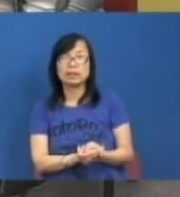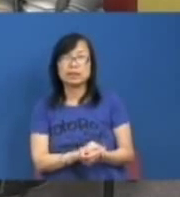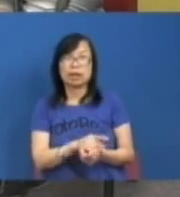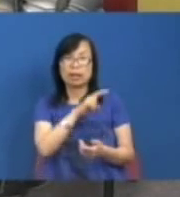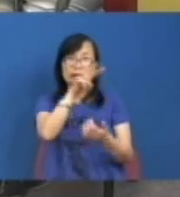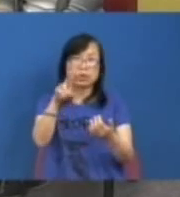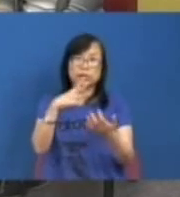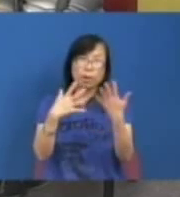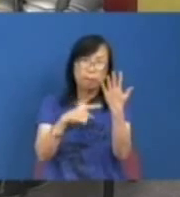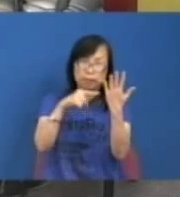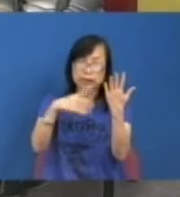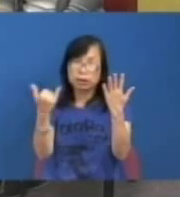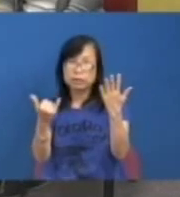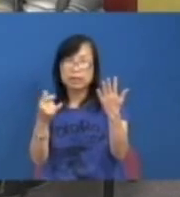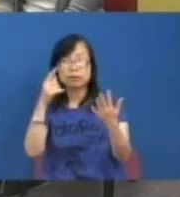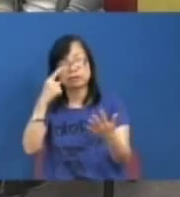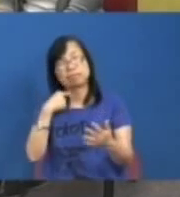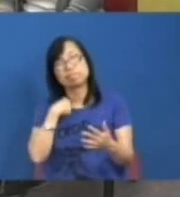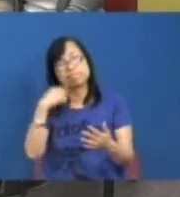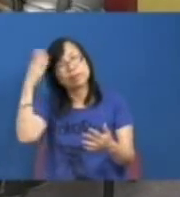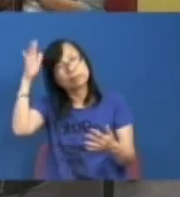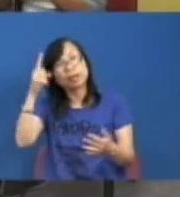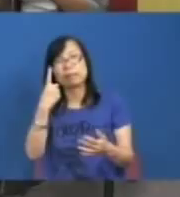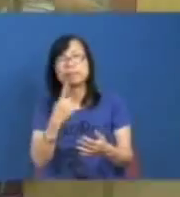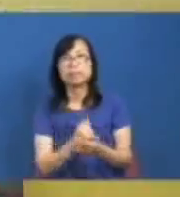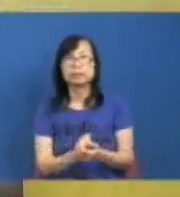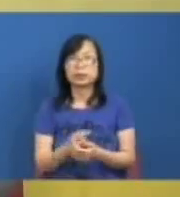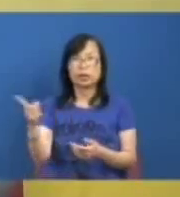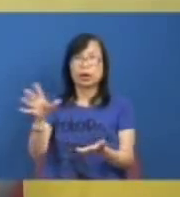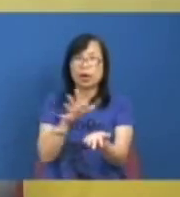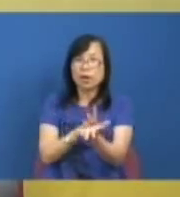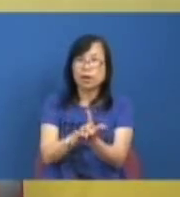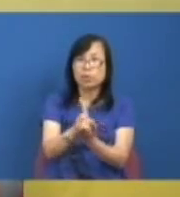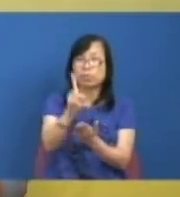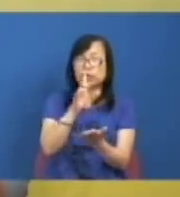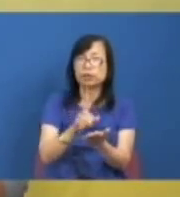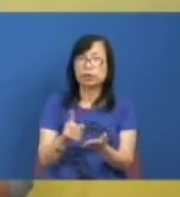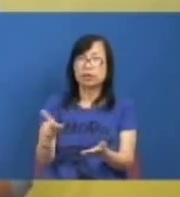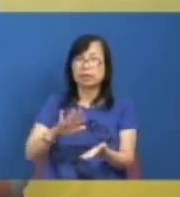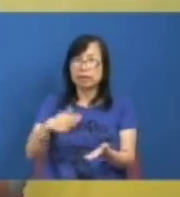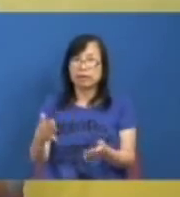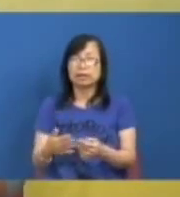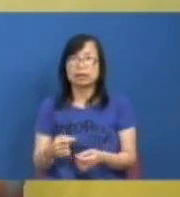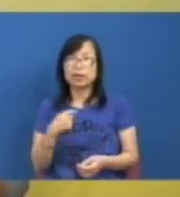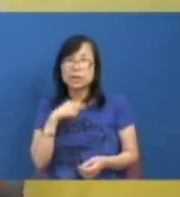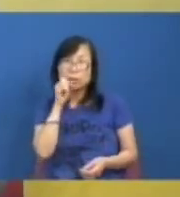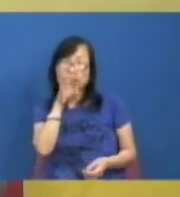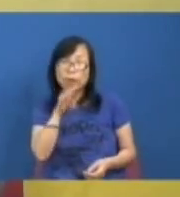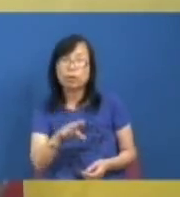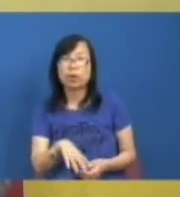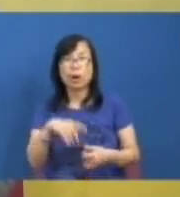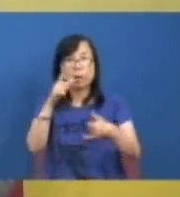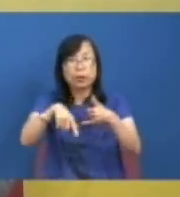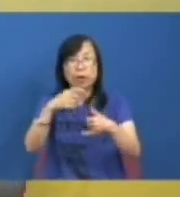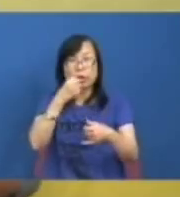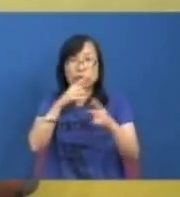五六集咧先可以明白一個問題點去解決咯。 其實呢個係好專科專項嘅，咁但係咧我又想提一提喎，其實每一個香